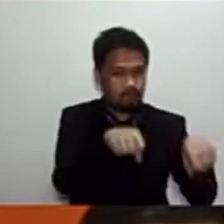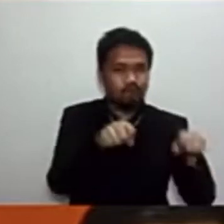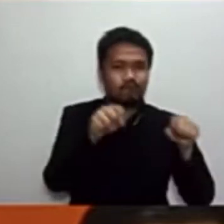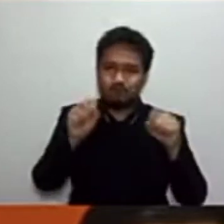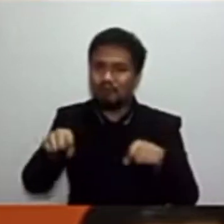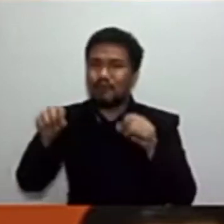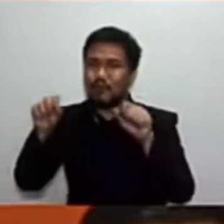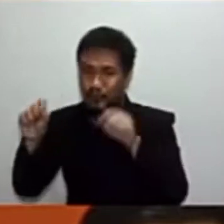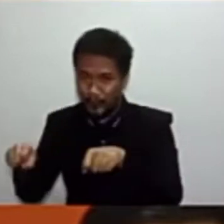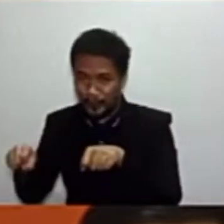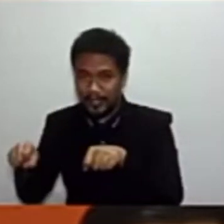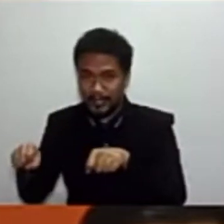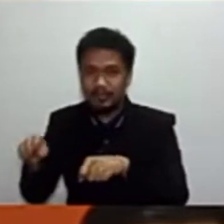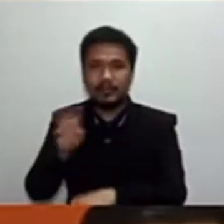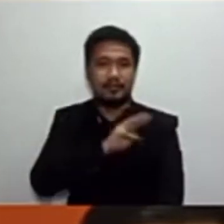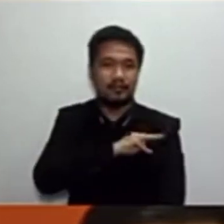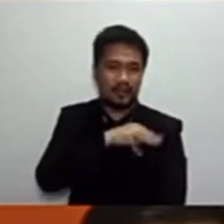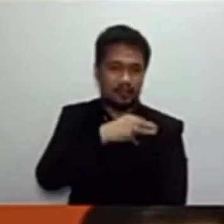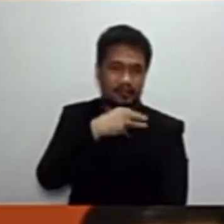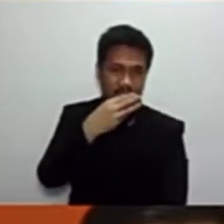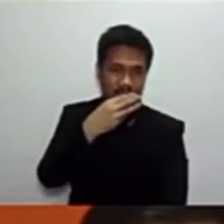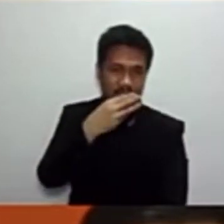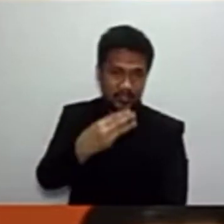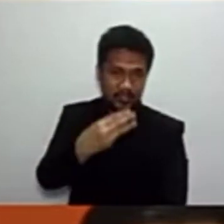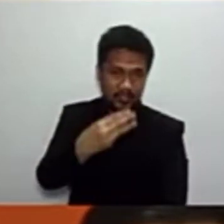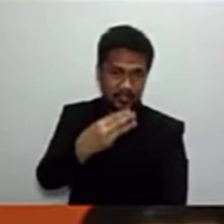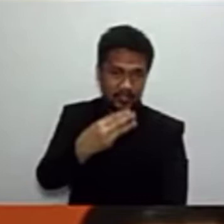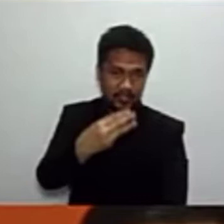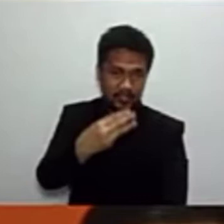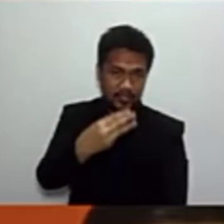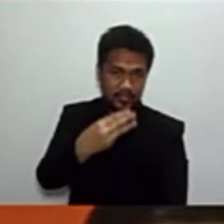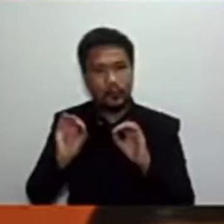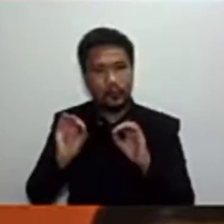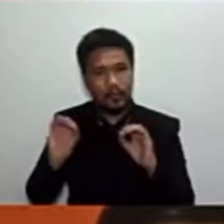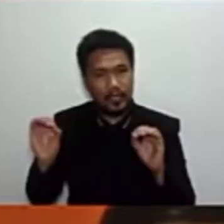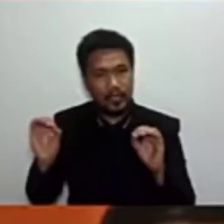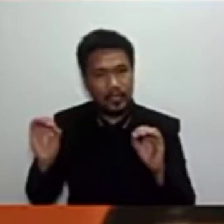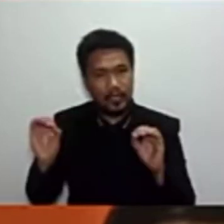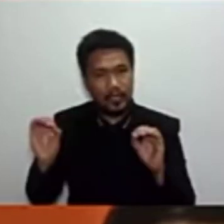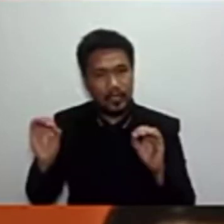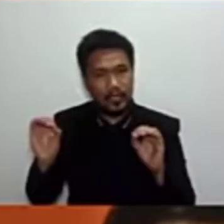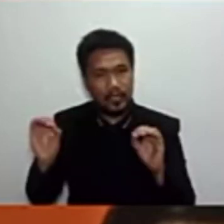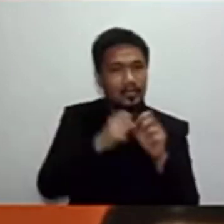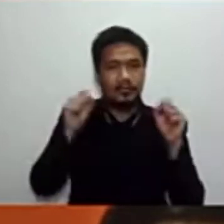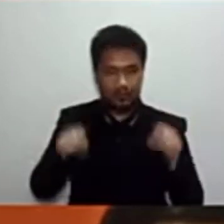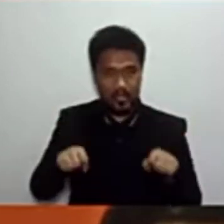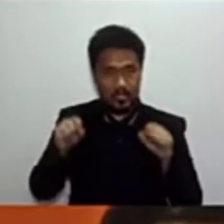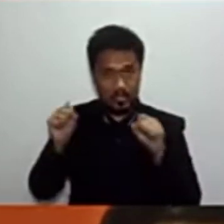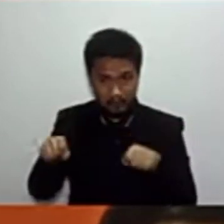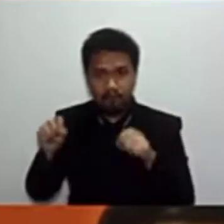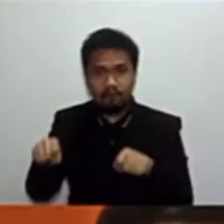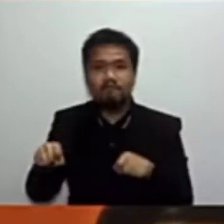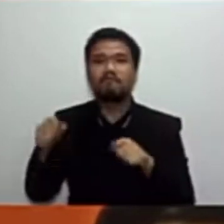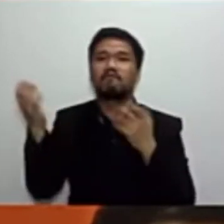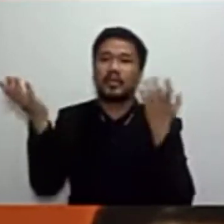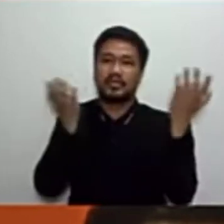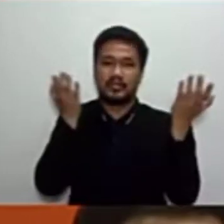magmisyon. Kahit walang kapangyarihan, pwedeng maglingkod.